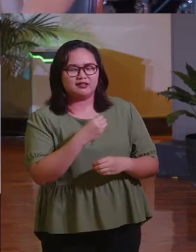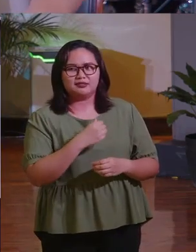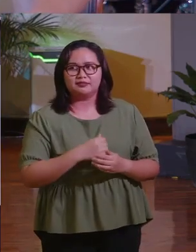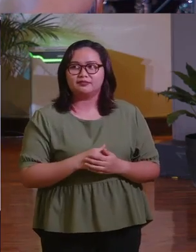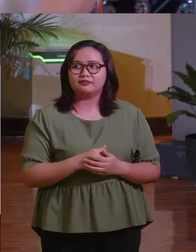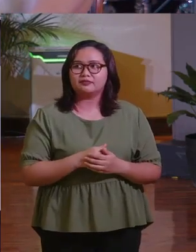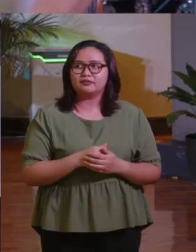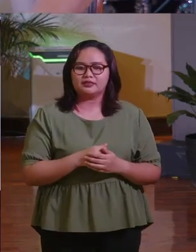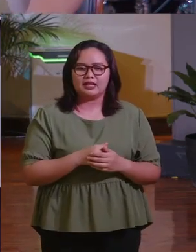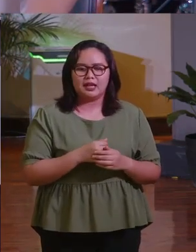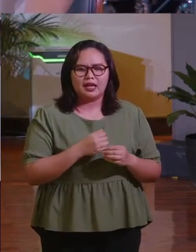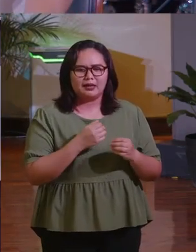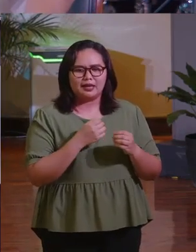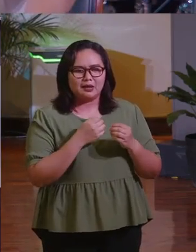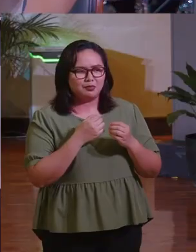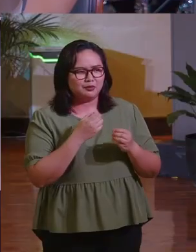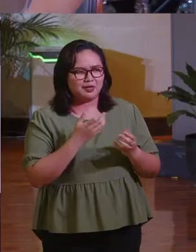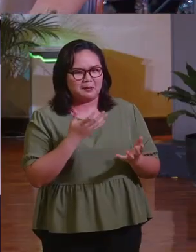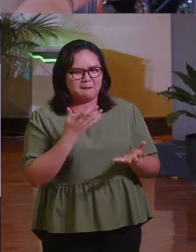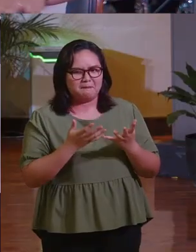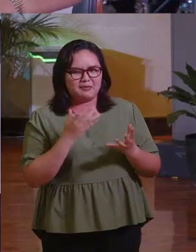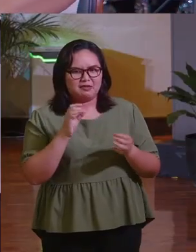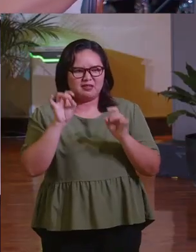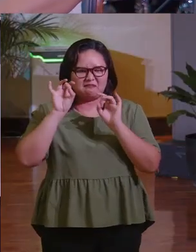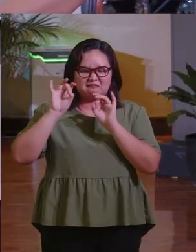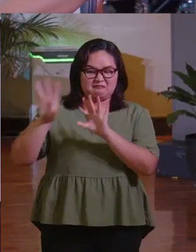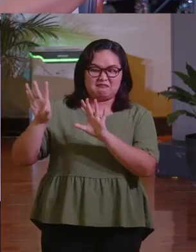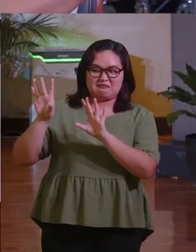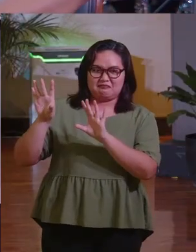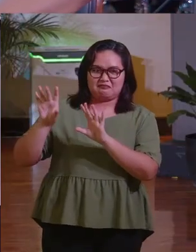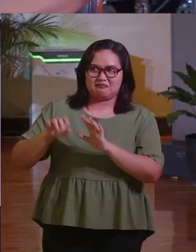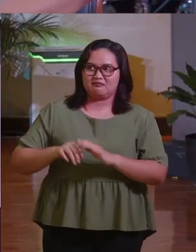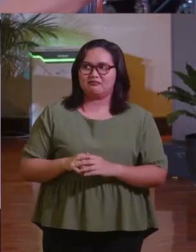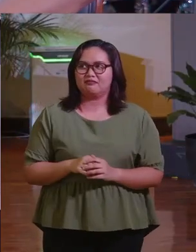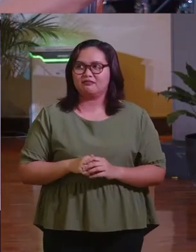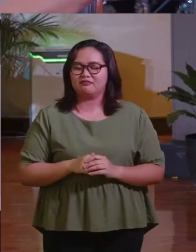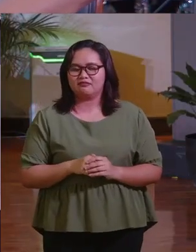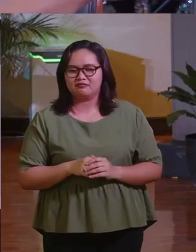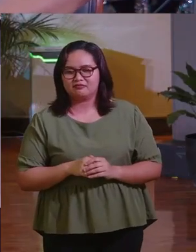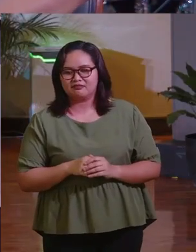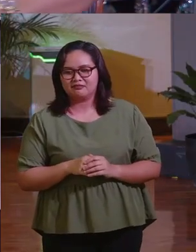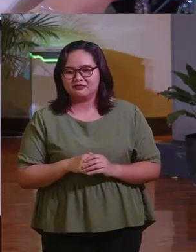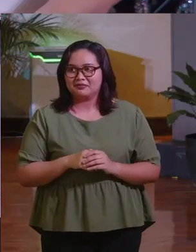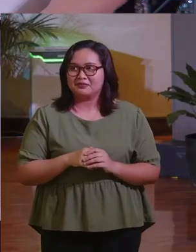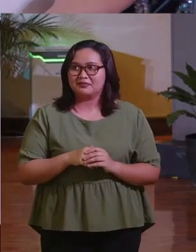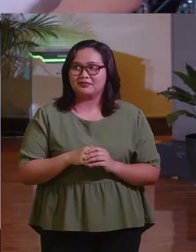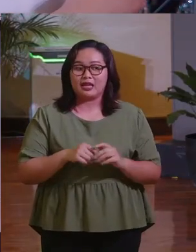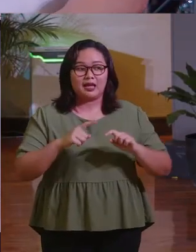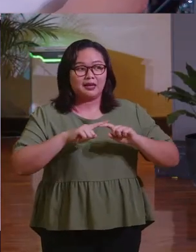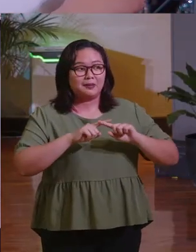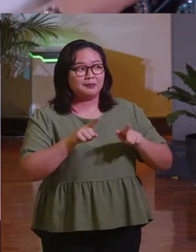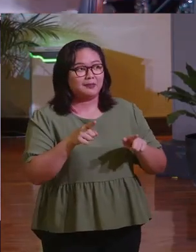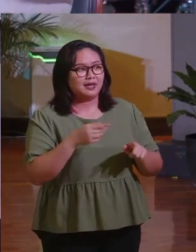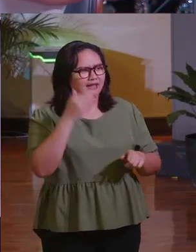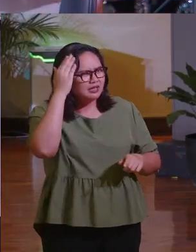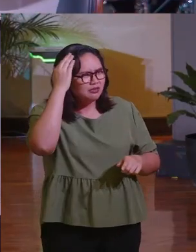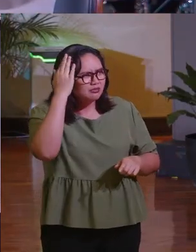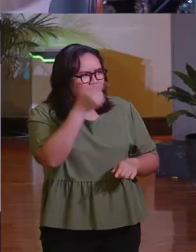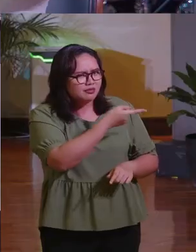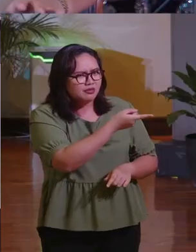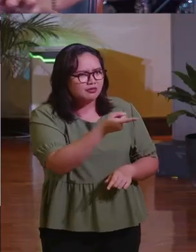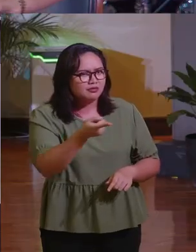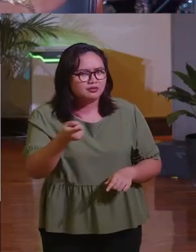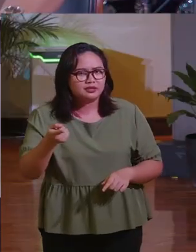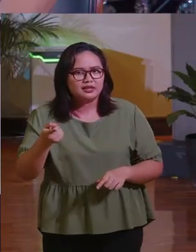nga kinamumuhian pa ninyo. Naku, grabe. Matindi na talaga. No? Ngunit alam ninyo, kailangan